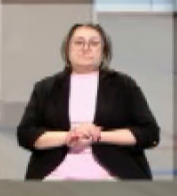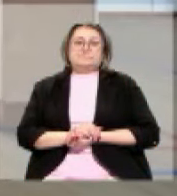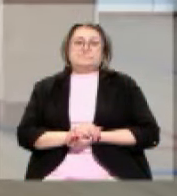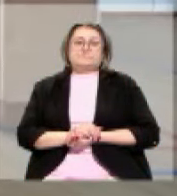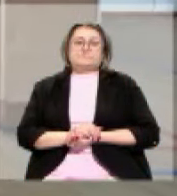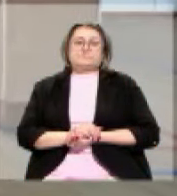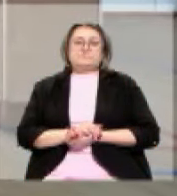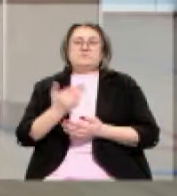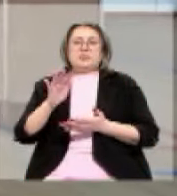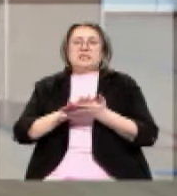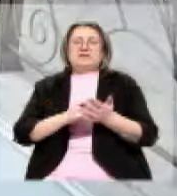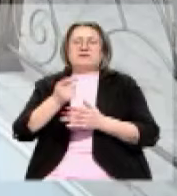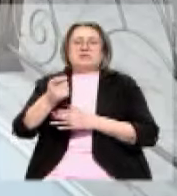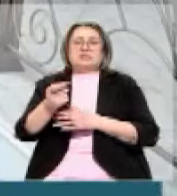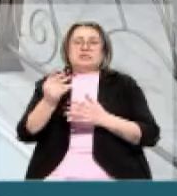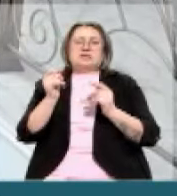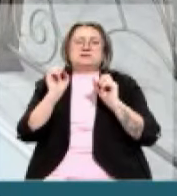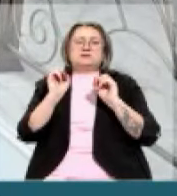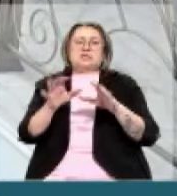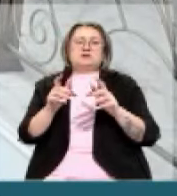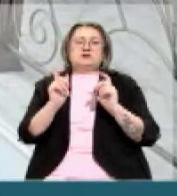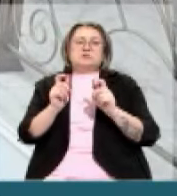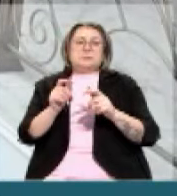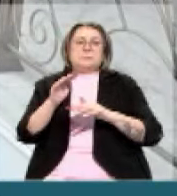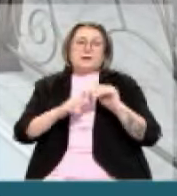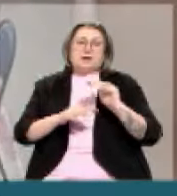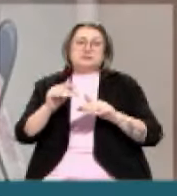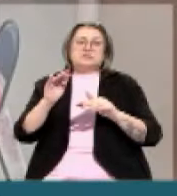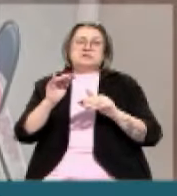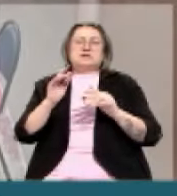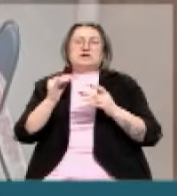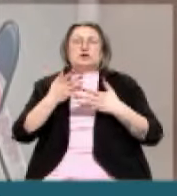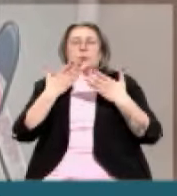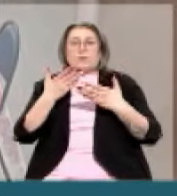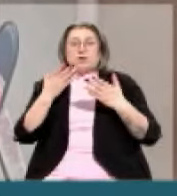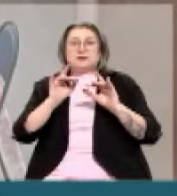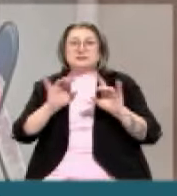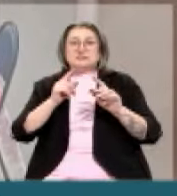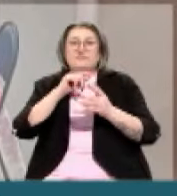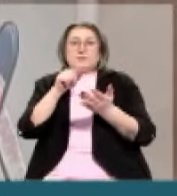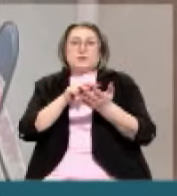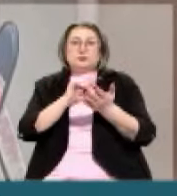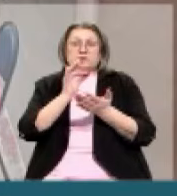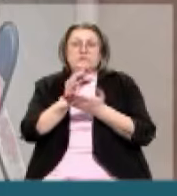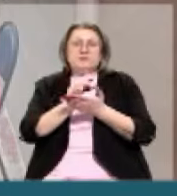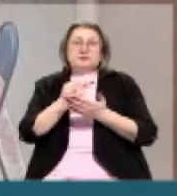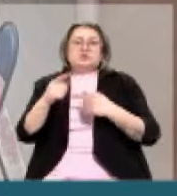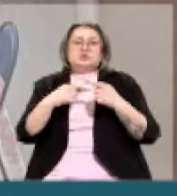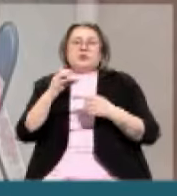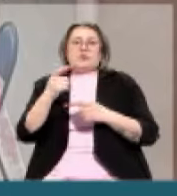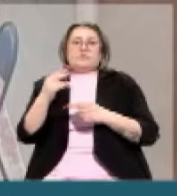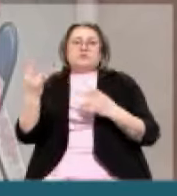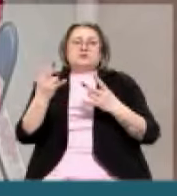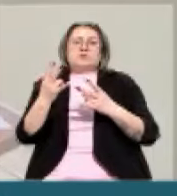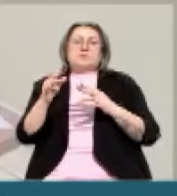Енді электрондық үкімет порталы арқылы теориялық немесе практикалық емтихандарда тапсыруға өтініш берерде биометриялық сәйкестендіру